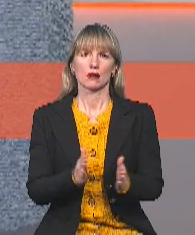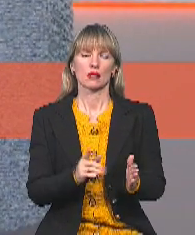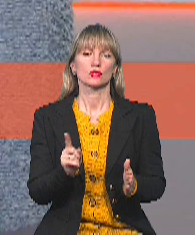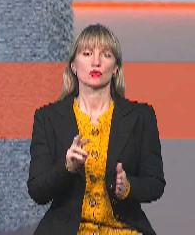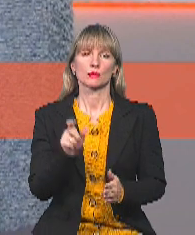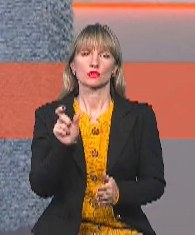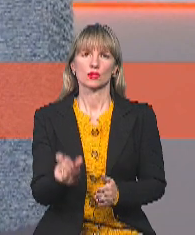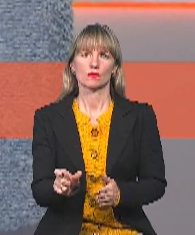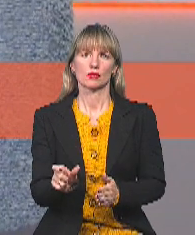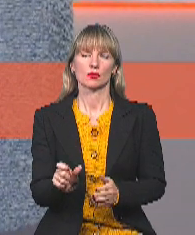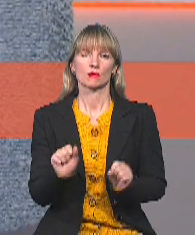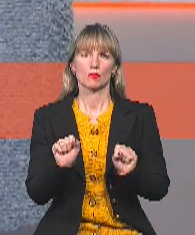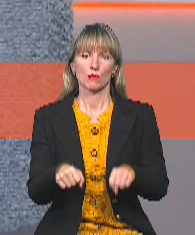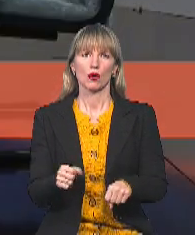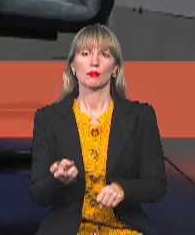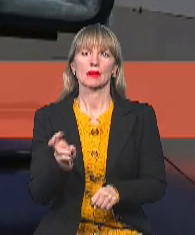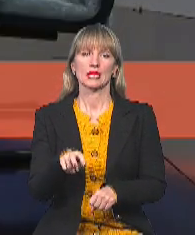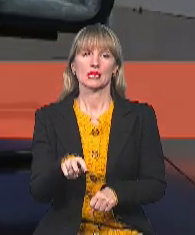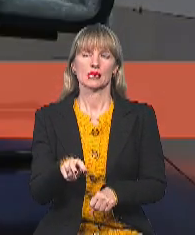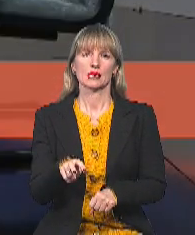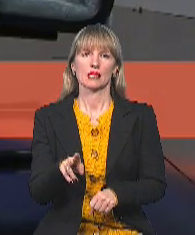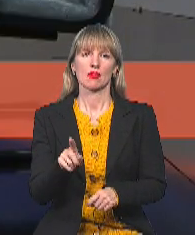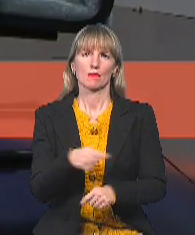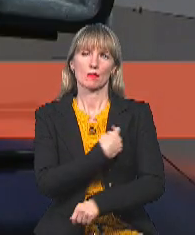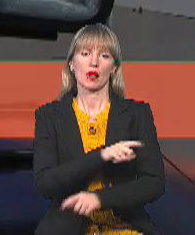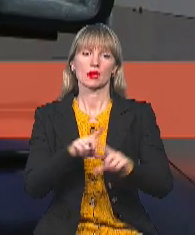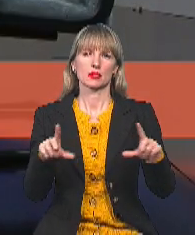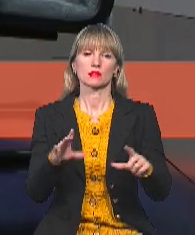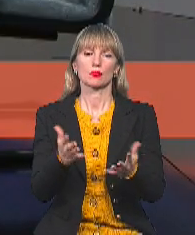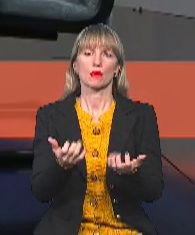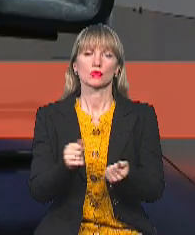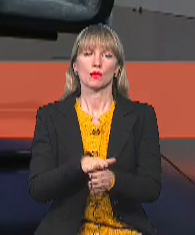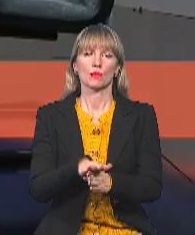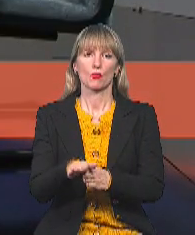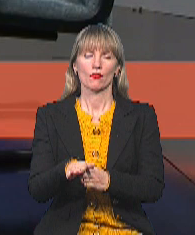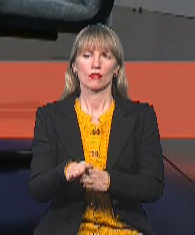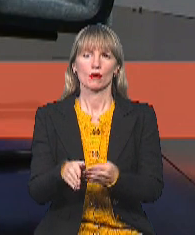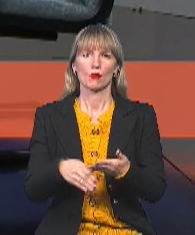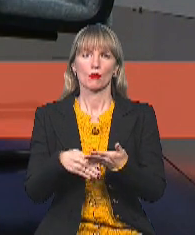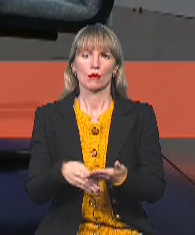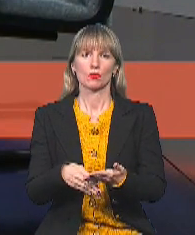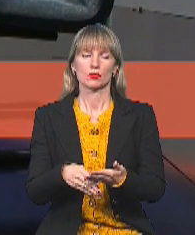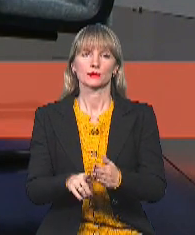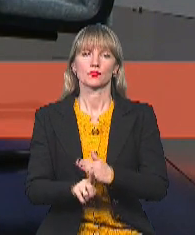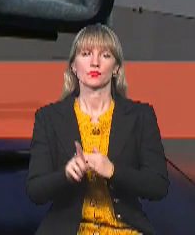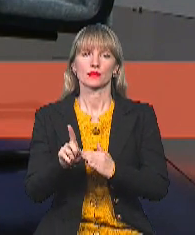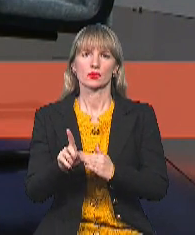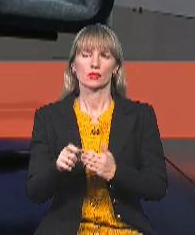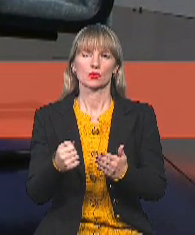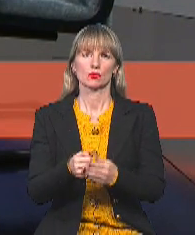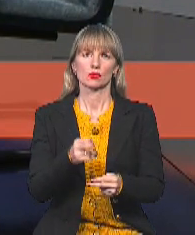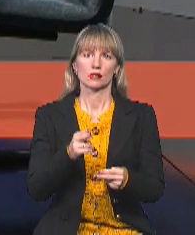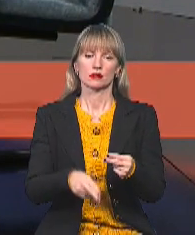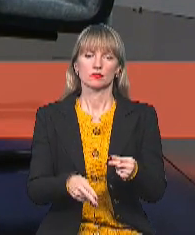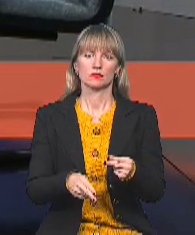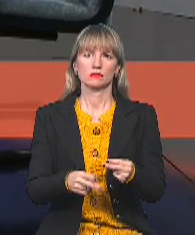чтобы человек мог прийти в лечебное учреждение и получить полноценную помощь от начала, скажем так, и до конца.